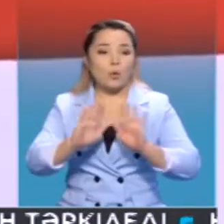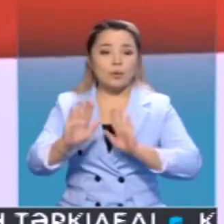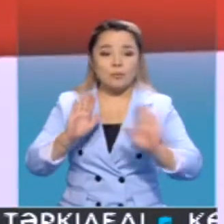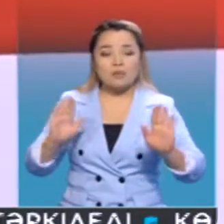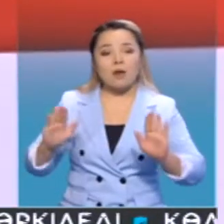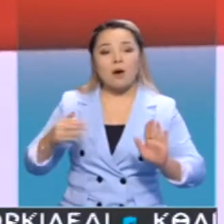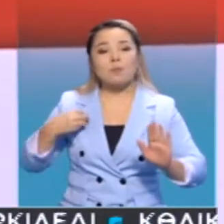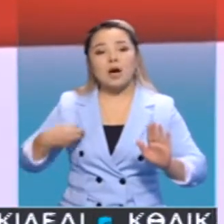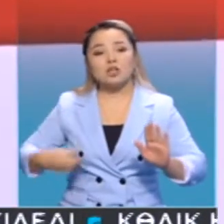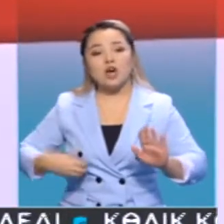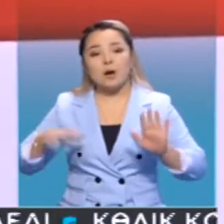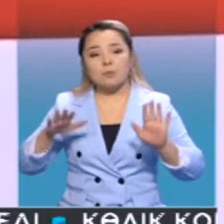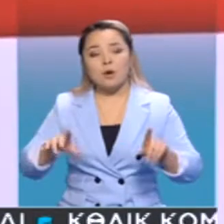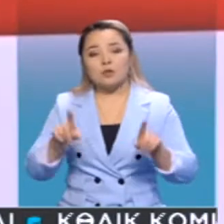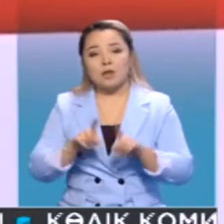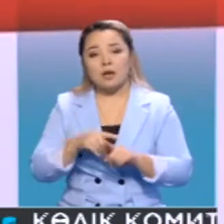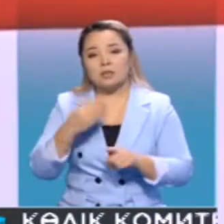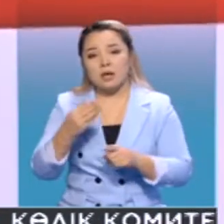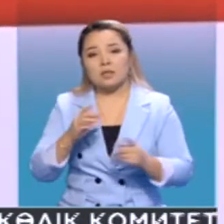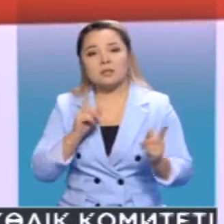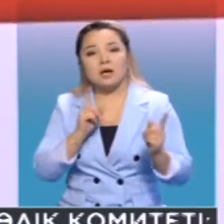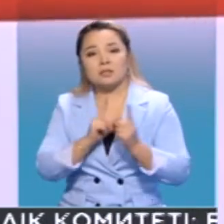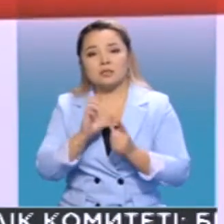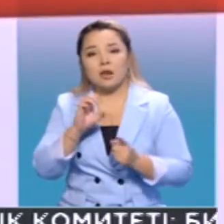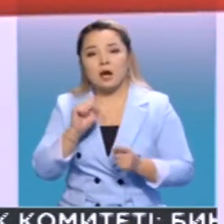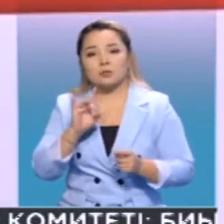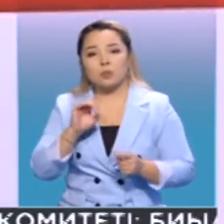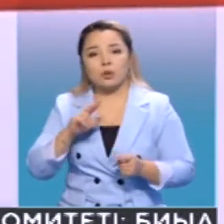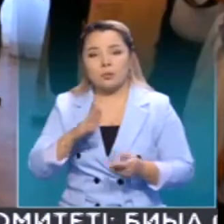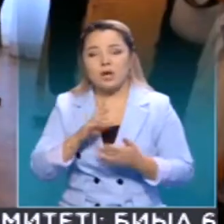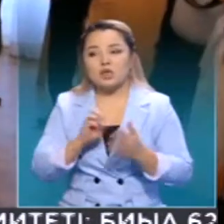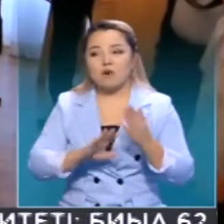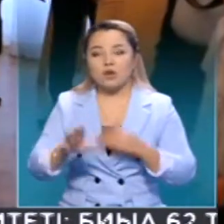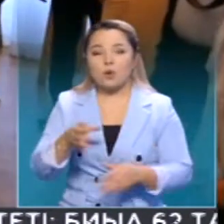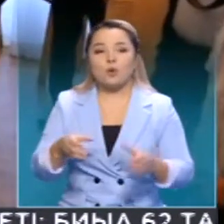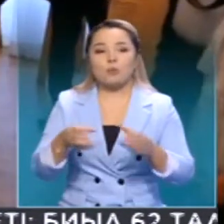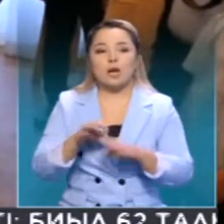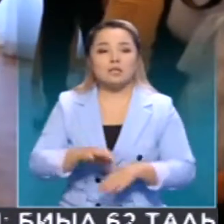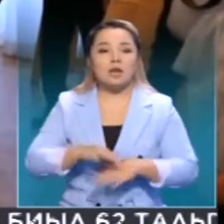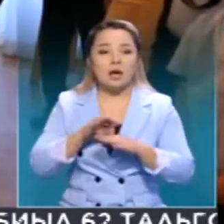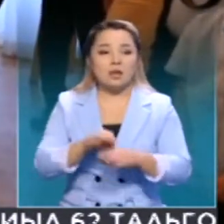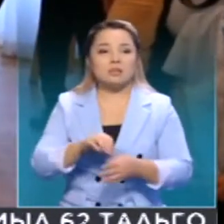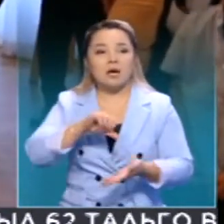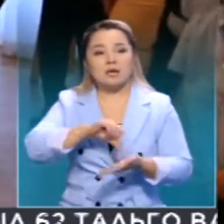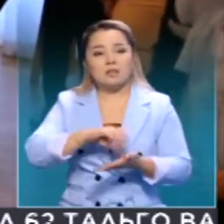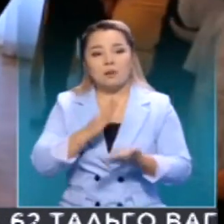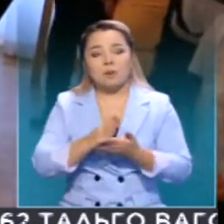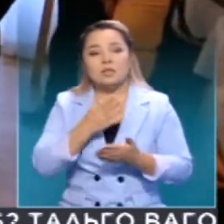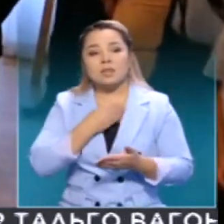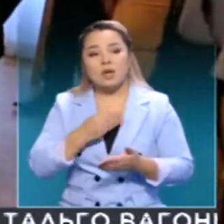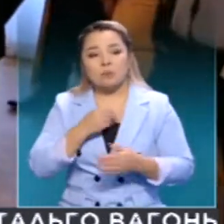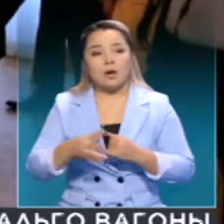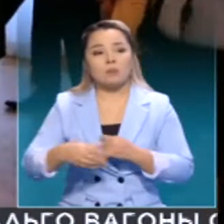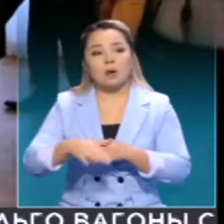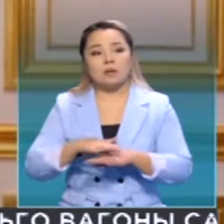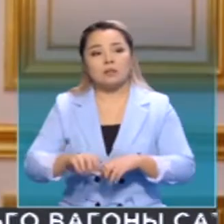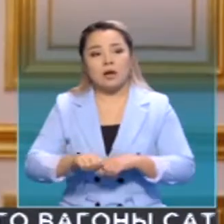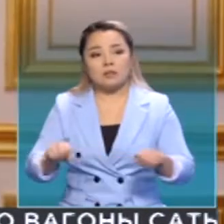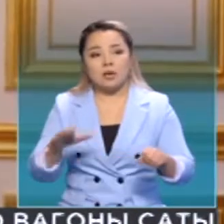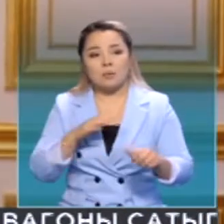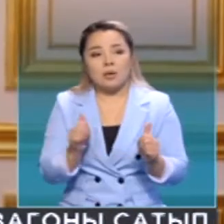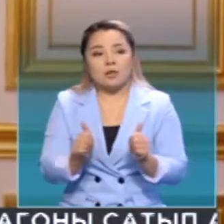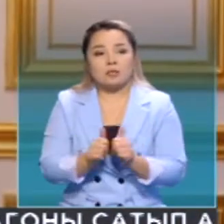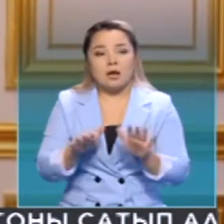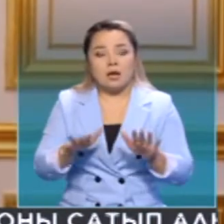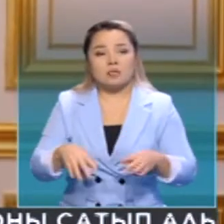Париждегі Қазақстан елшілігінде Франция сенаты мен Страсбургтегі Еуропа кеңесінде өтті. Кәріпбек Күйіков Семей полигонынан 100 шақырымда жерде